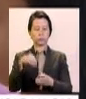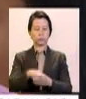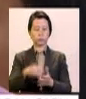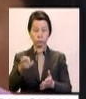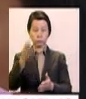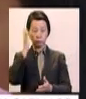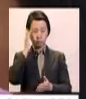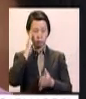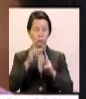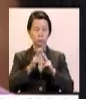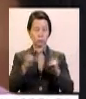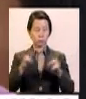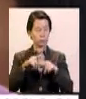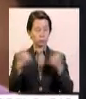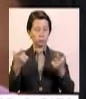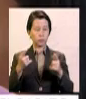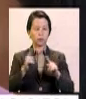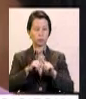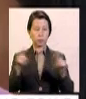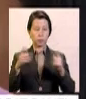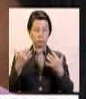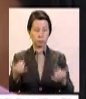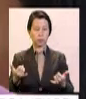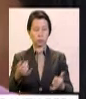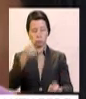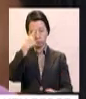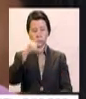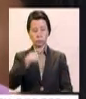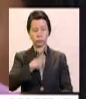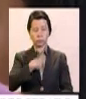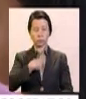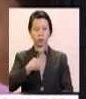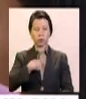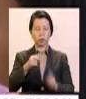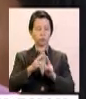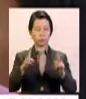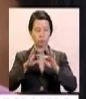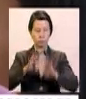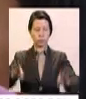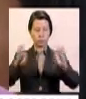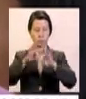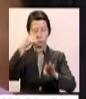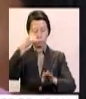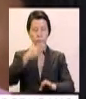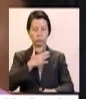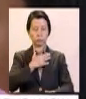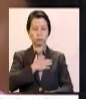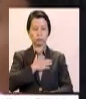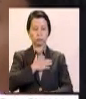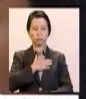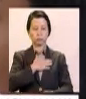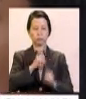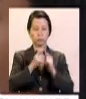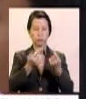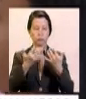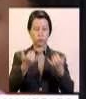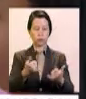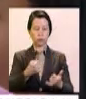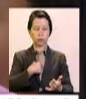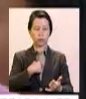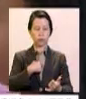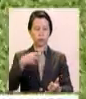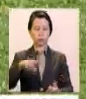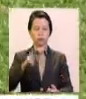in all is very different. But now for me, society was very important for my career. But now I think in